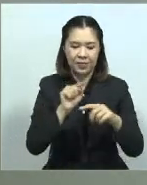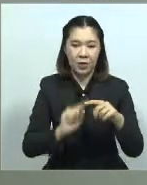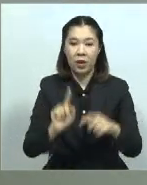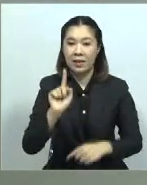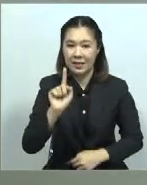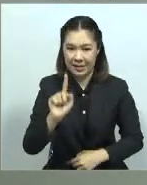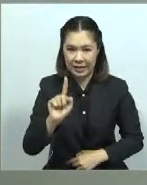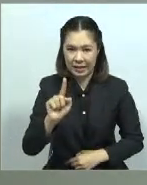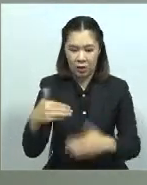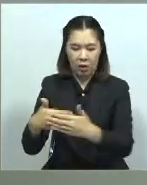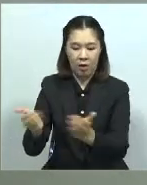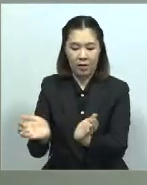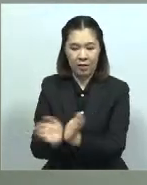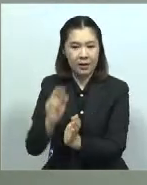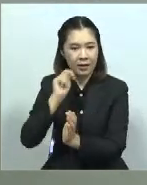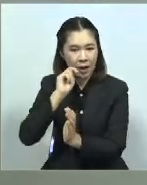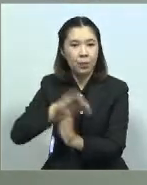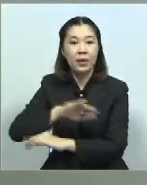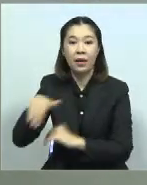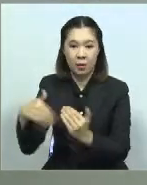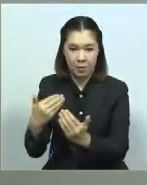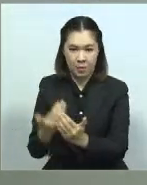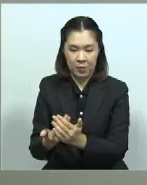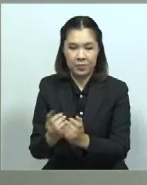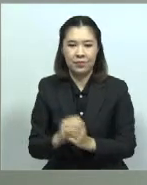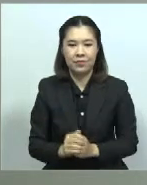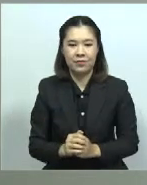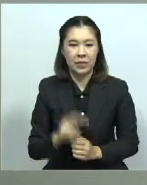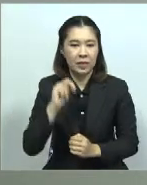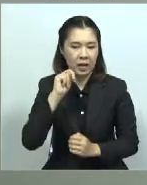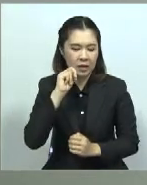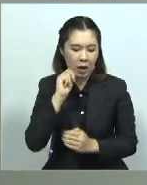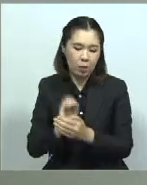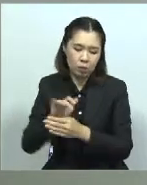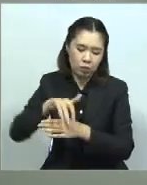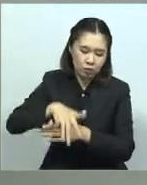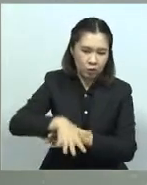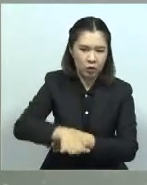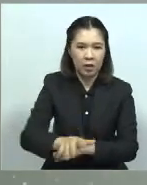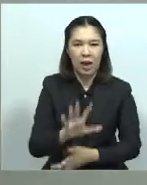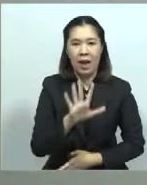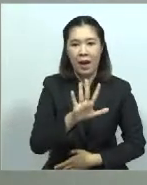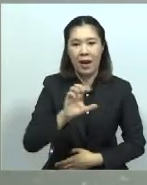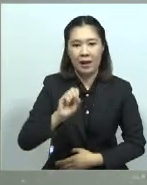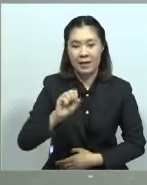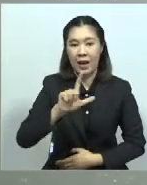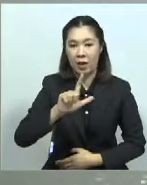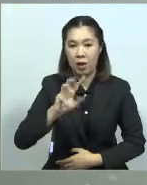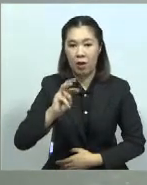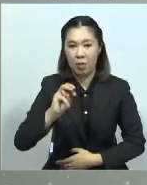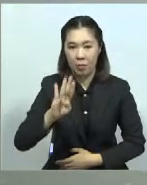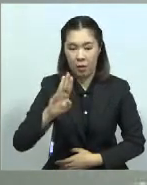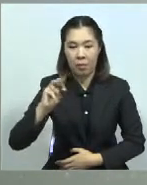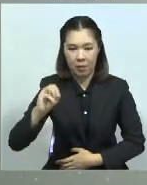ยละ1ของปริมาณน้ำที่ใช้การได้จริงขณะที่การระบายน้ำยังคงระบายน้ำวันละ500,000ลูกบาศก์เมตรเ